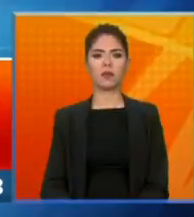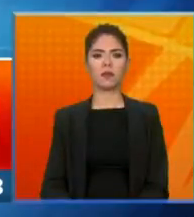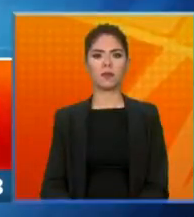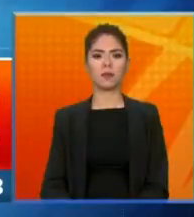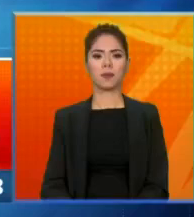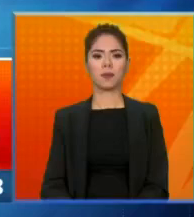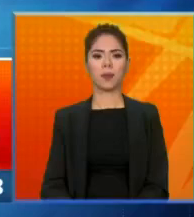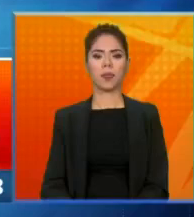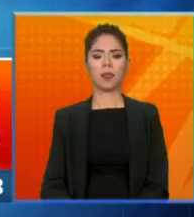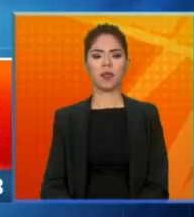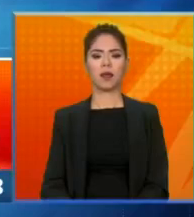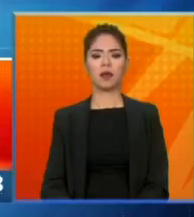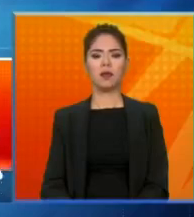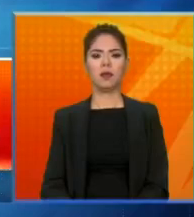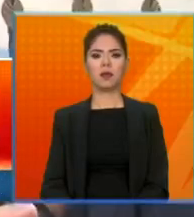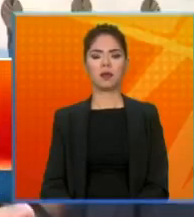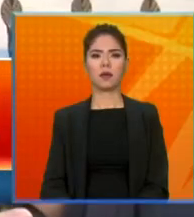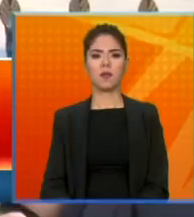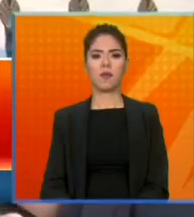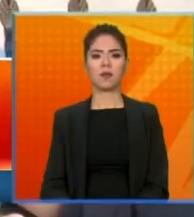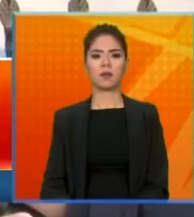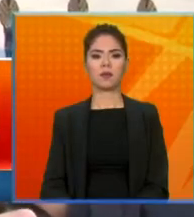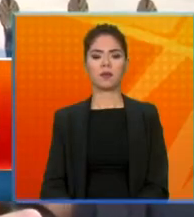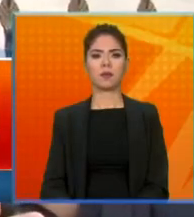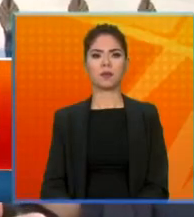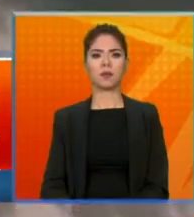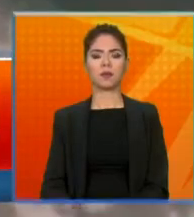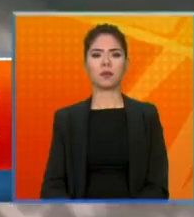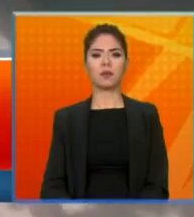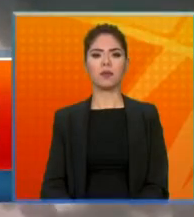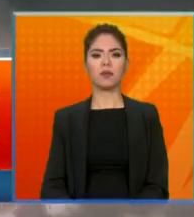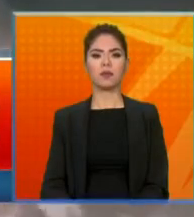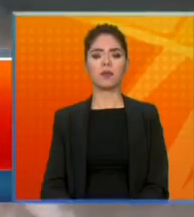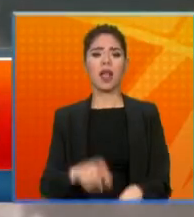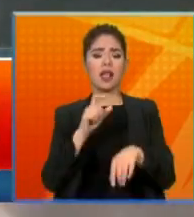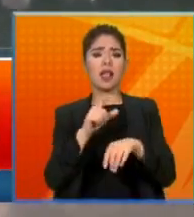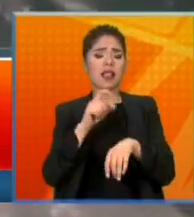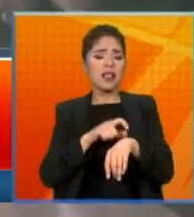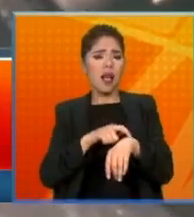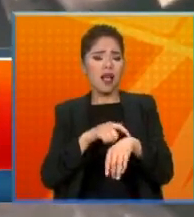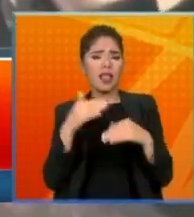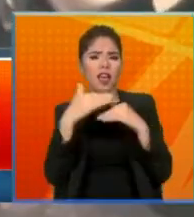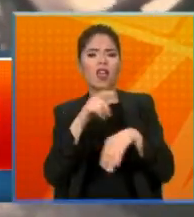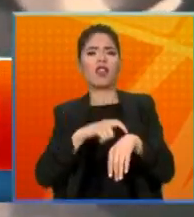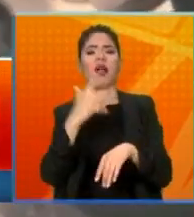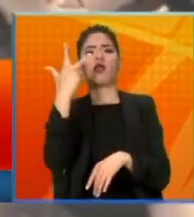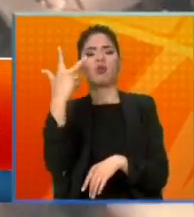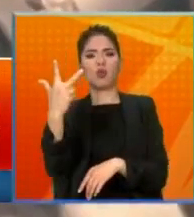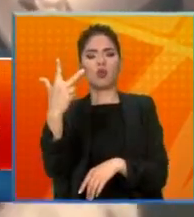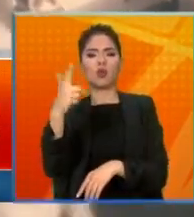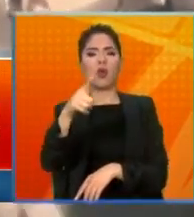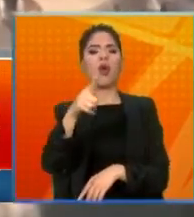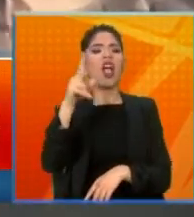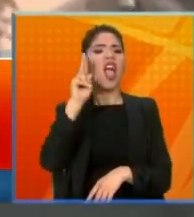kundakladı. Çocukların peşine git. Patlayabilir. Bir şey tokup yaktırır da. Saatler gece 3.15'i gösteriyordu.